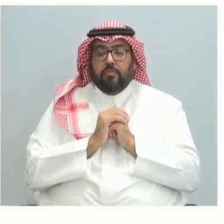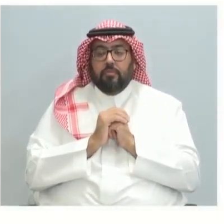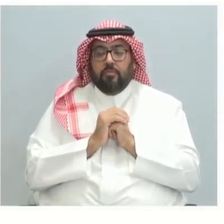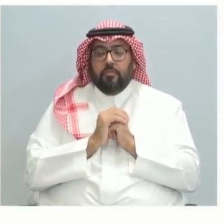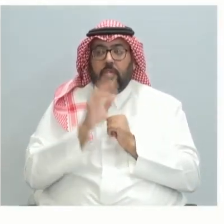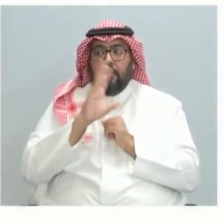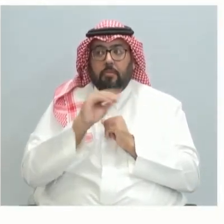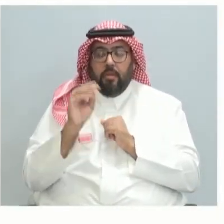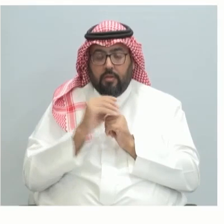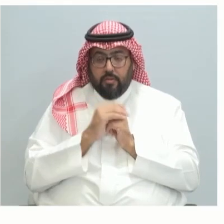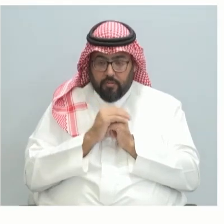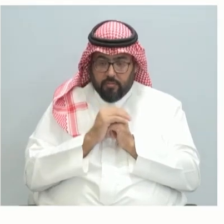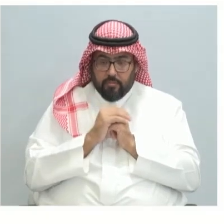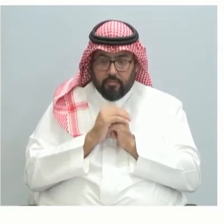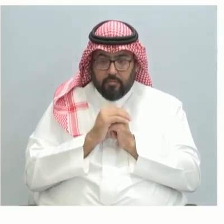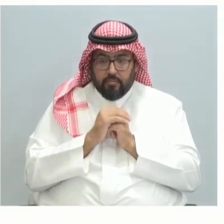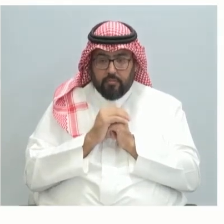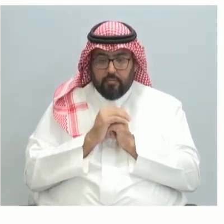مثال